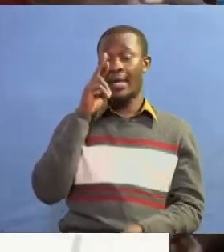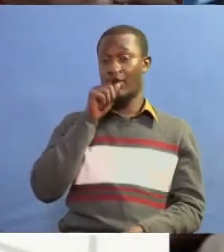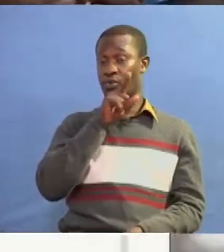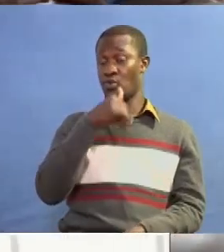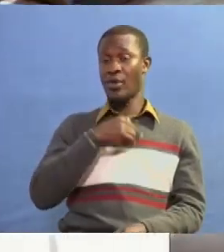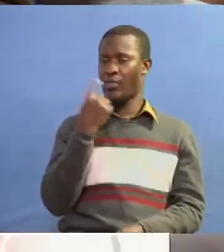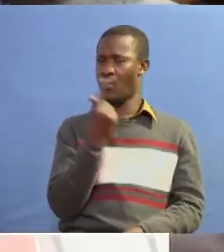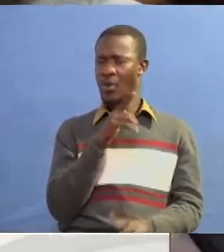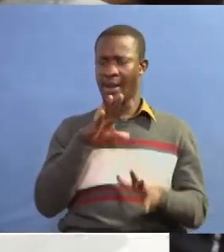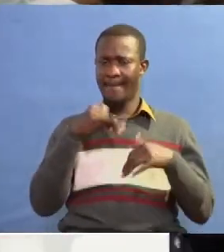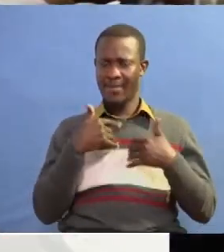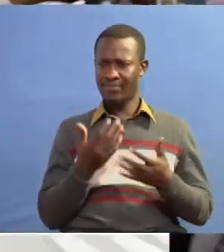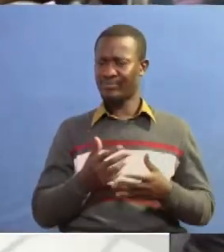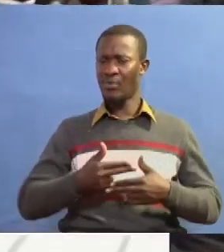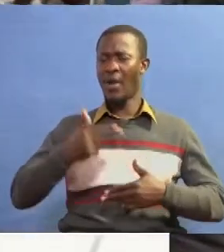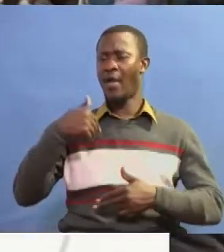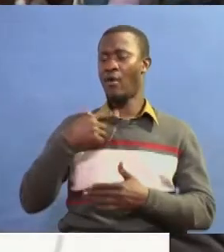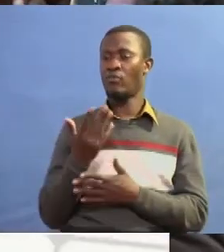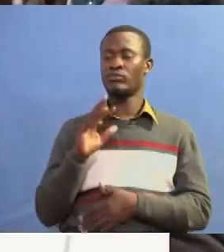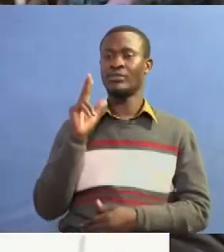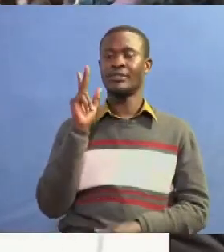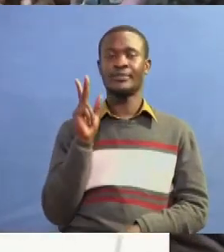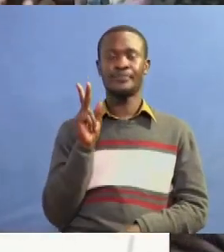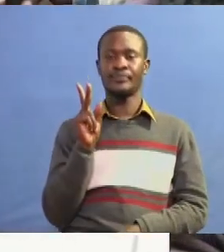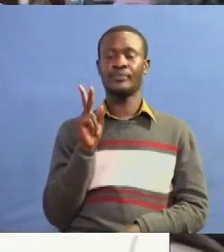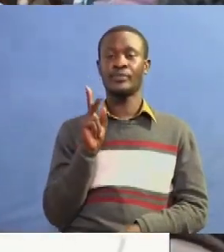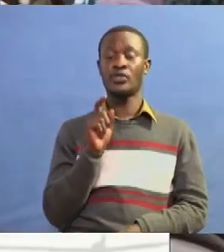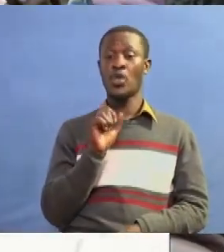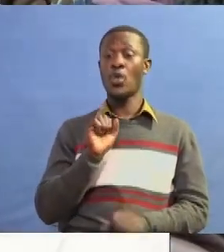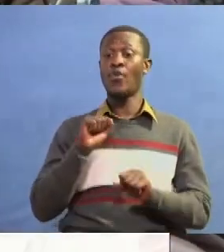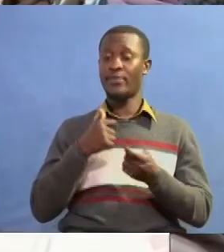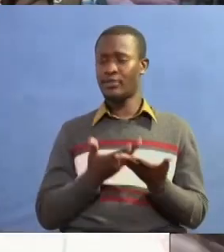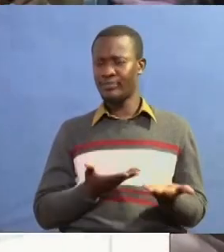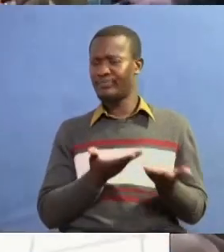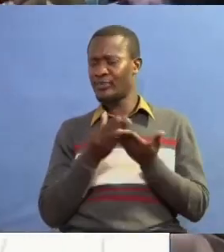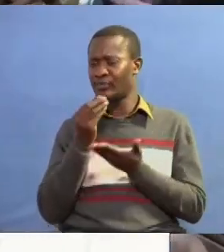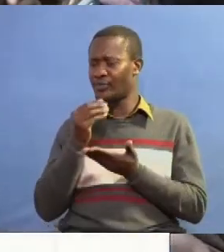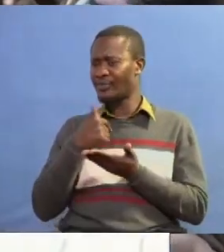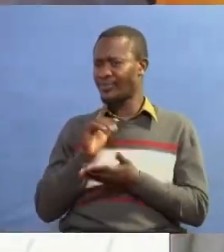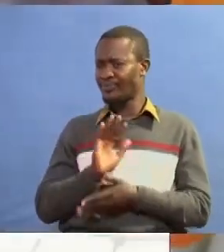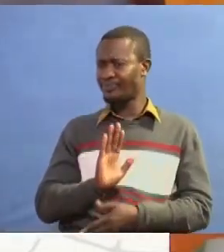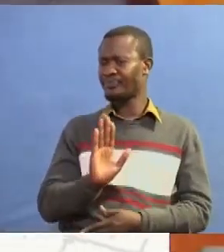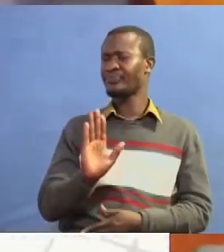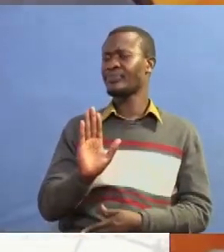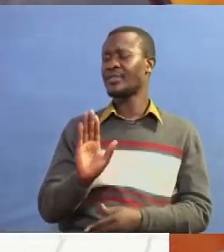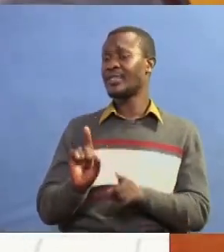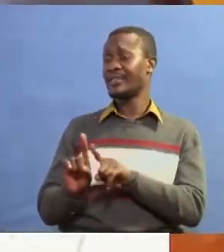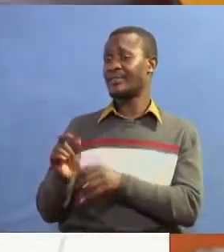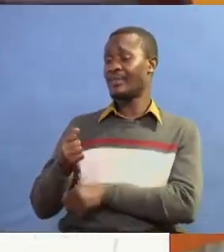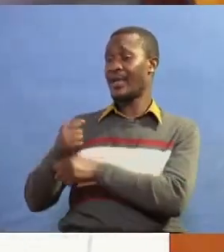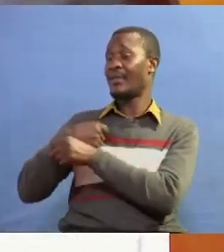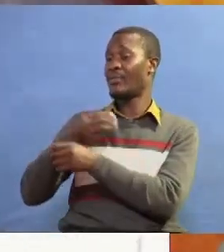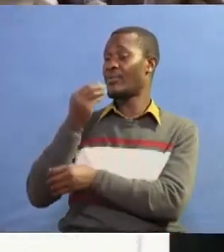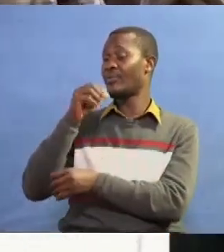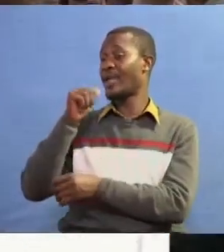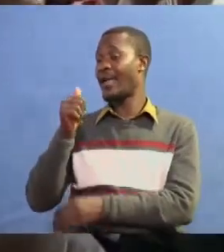wazalendo wakuu wa taifa letu la Kenya. Munazalisha chakula yenu na mnatusaidia kulisha